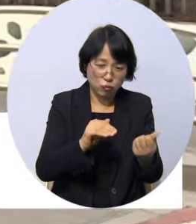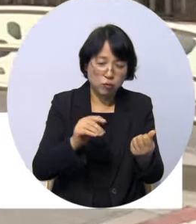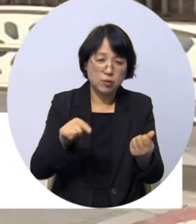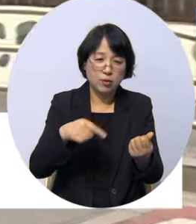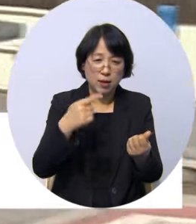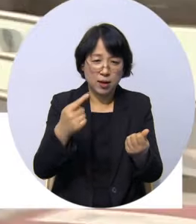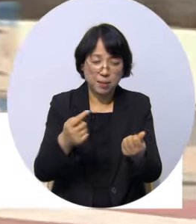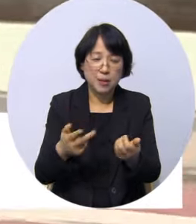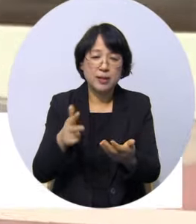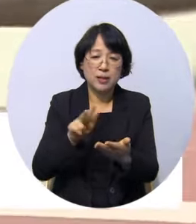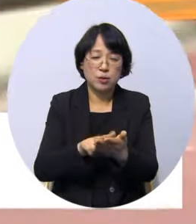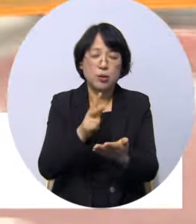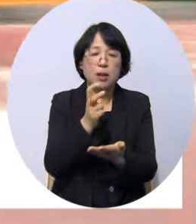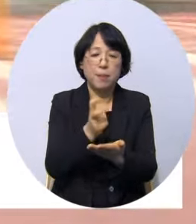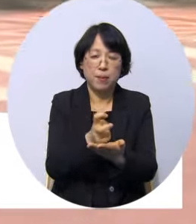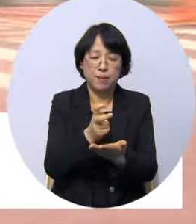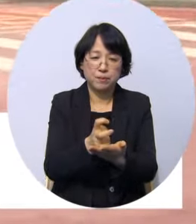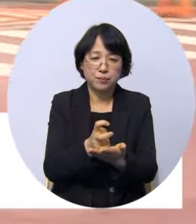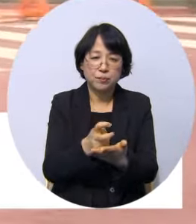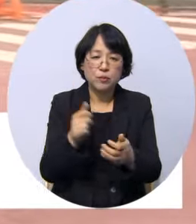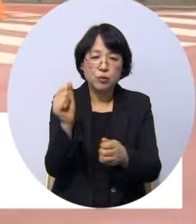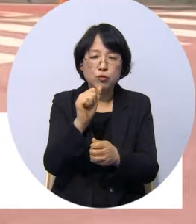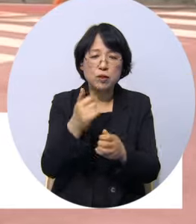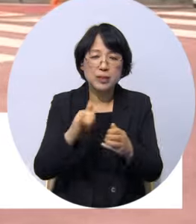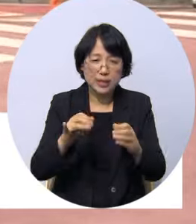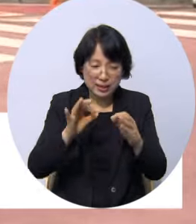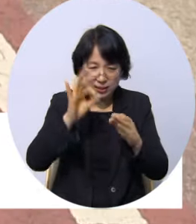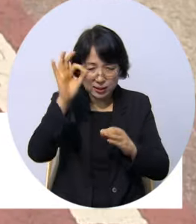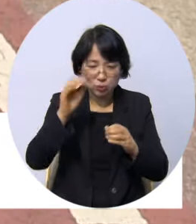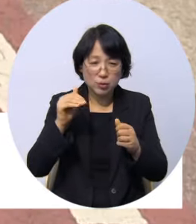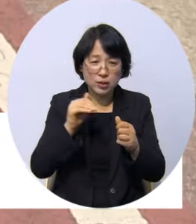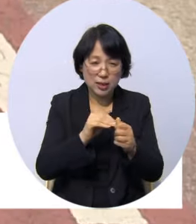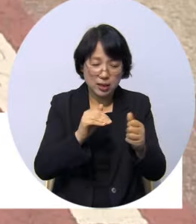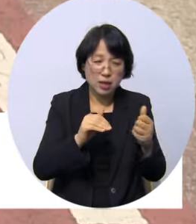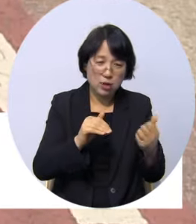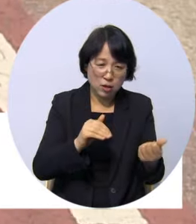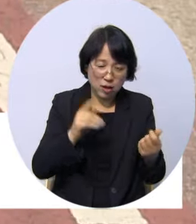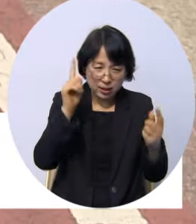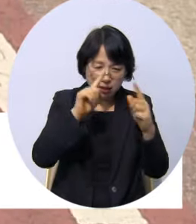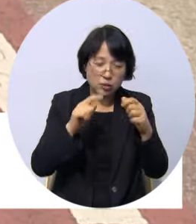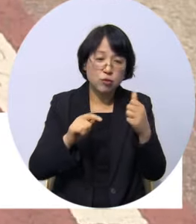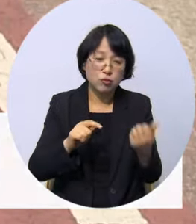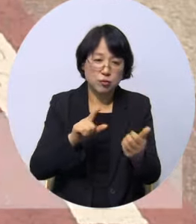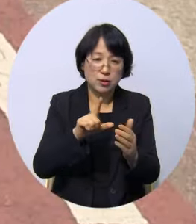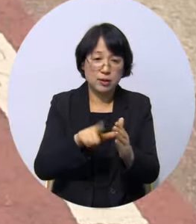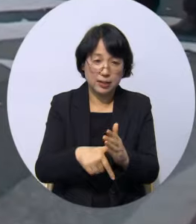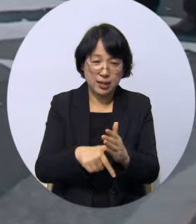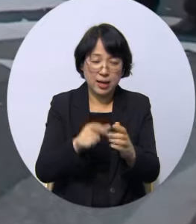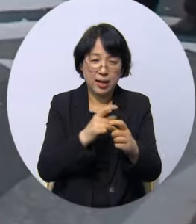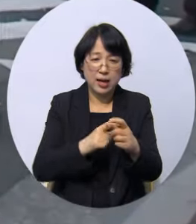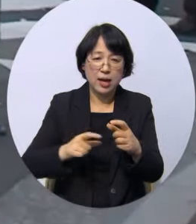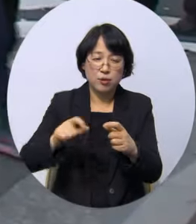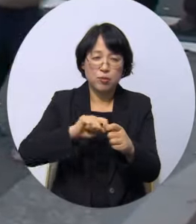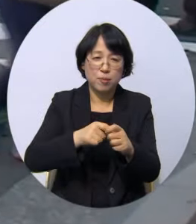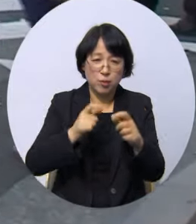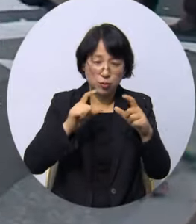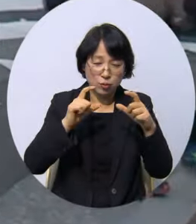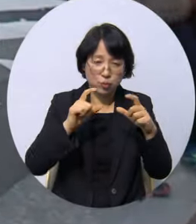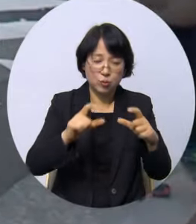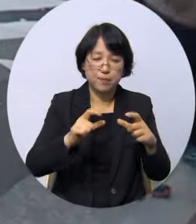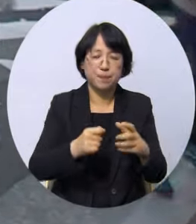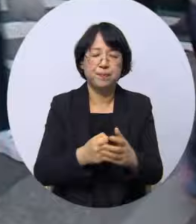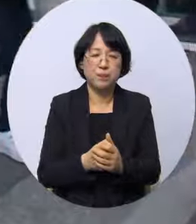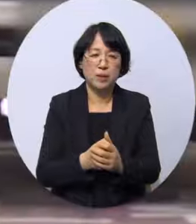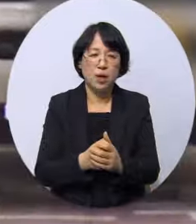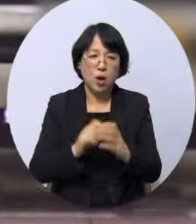기법 운전자 과실로 어린이가 다치거나 숨진 경우 가중처벌 받는게 핵심입니다 하지만 이후에도